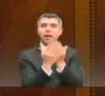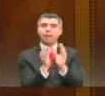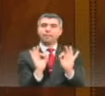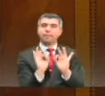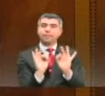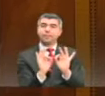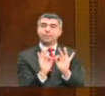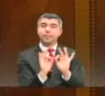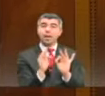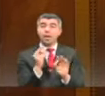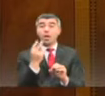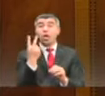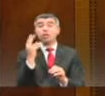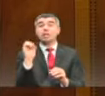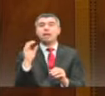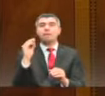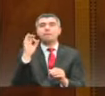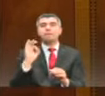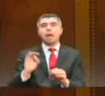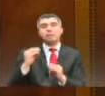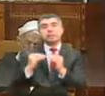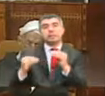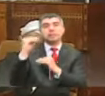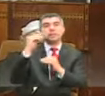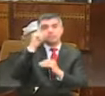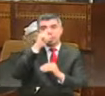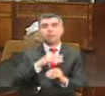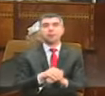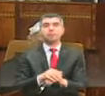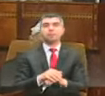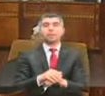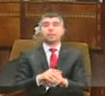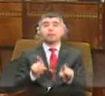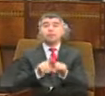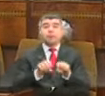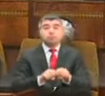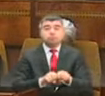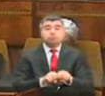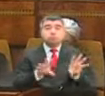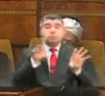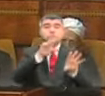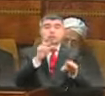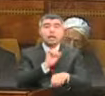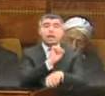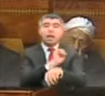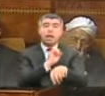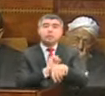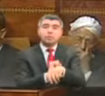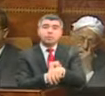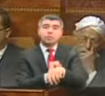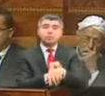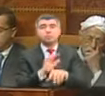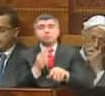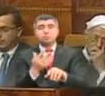سنة 21، يعني بعشر نقاط، تعميم التغطية الصحية من 60% تقريبا حاليا